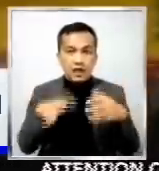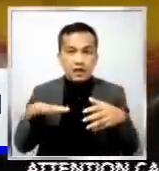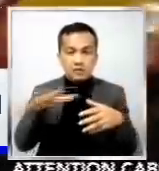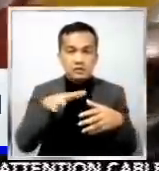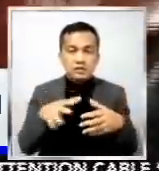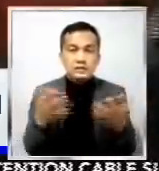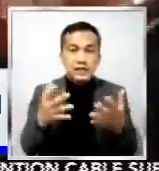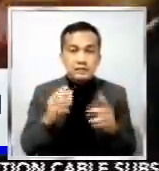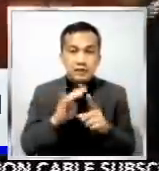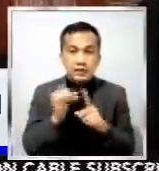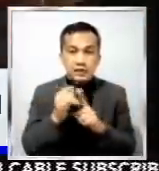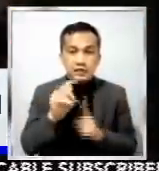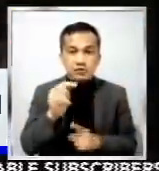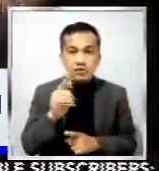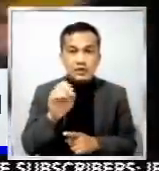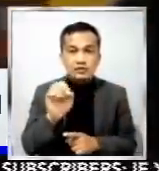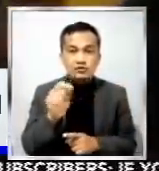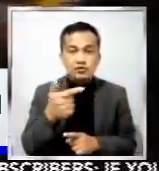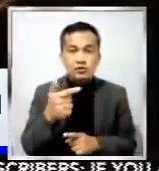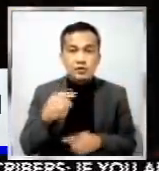Okay, riot.